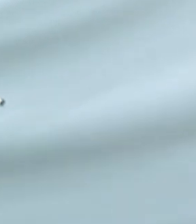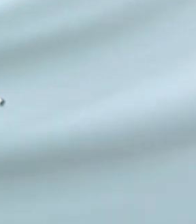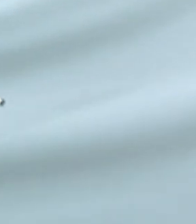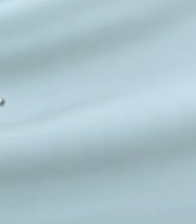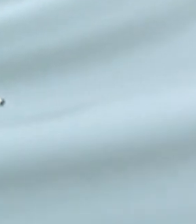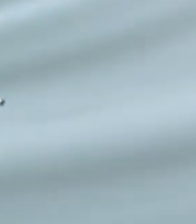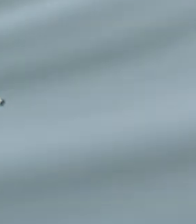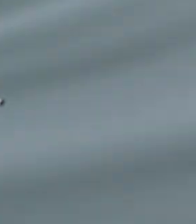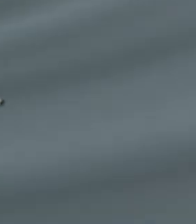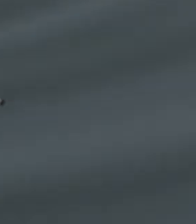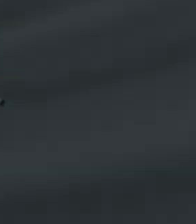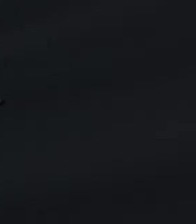으